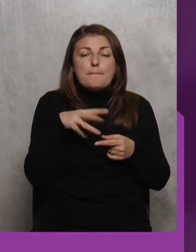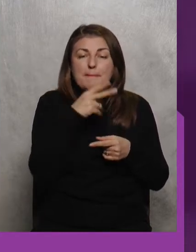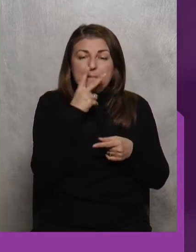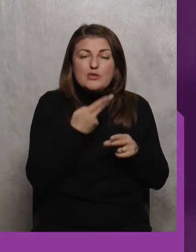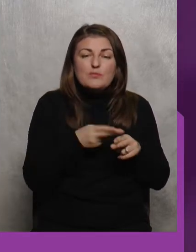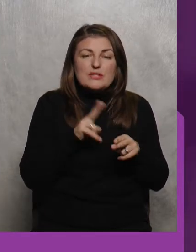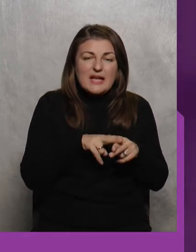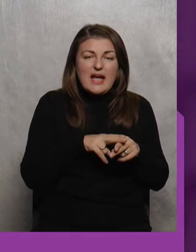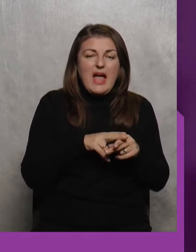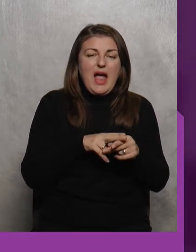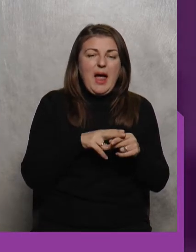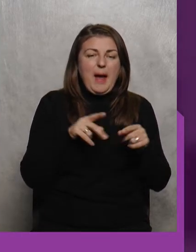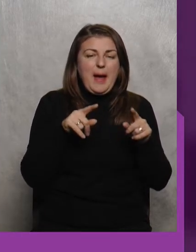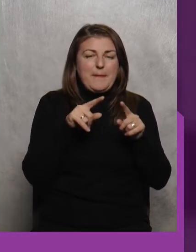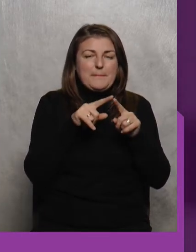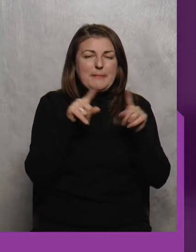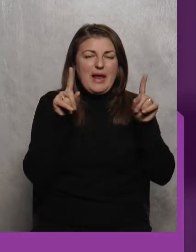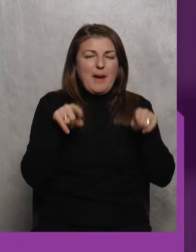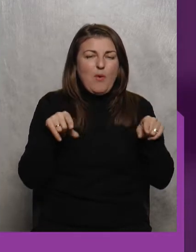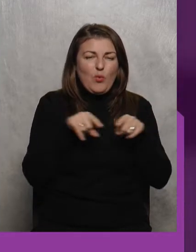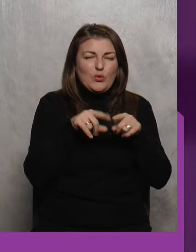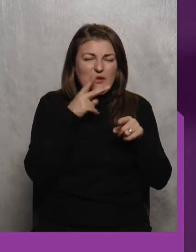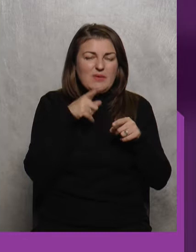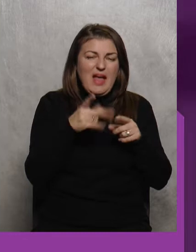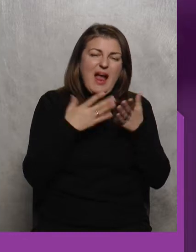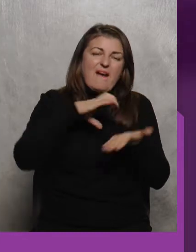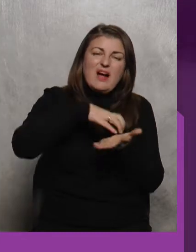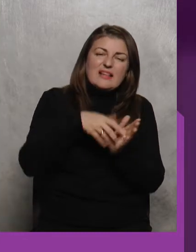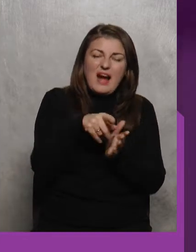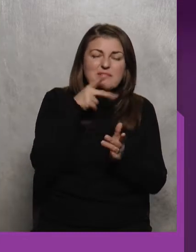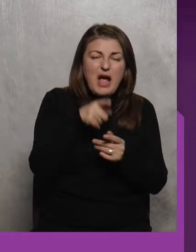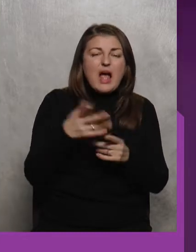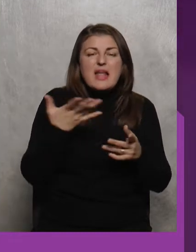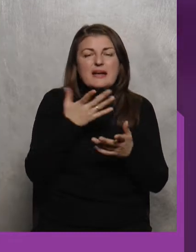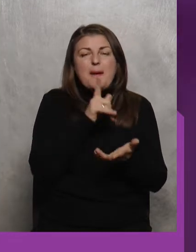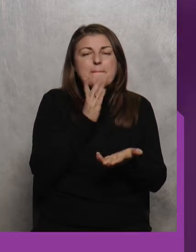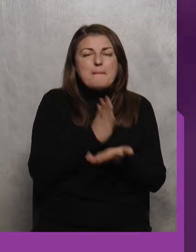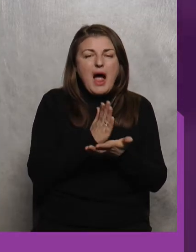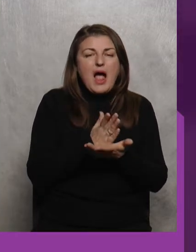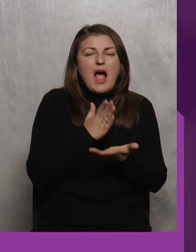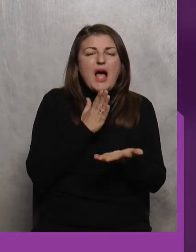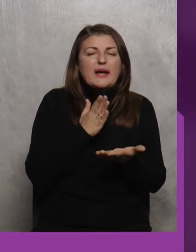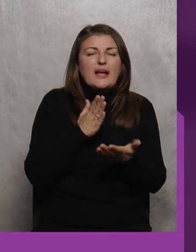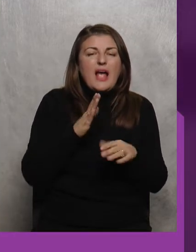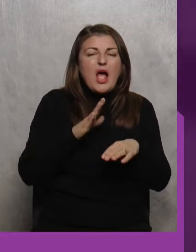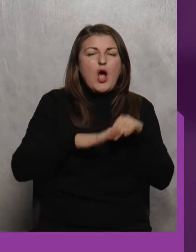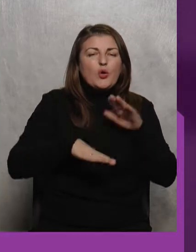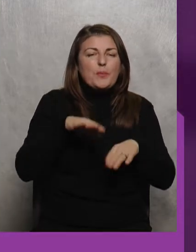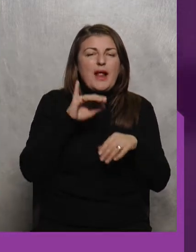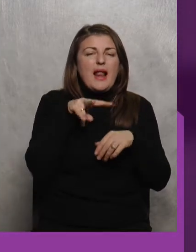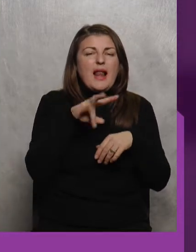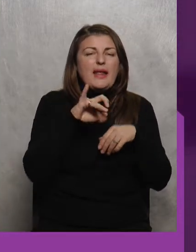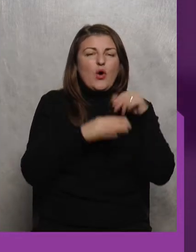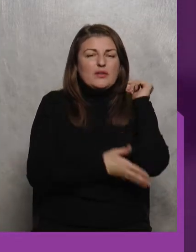ці прямокутнички, чи це квадратики, на яких має розташовуватися лікоть. Якщо